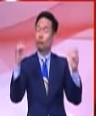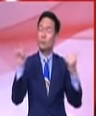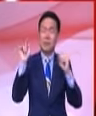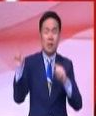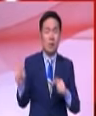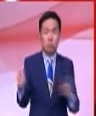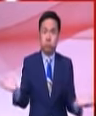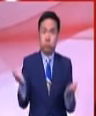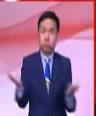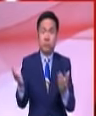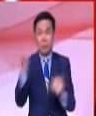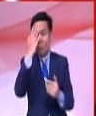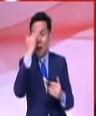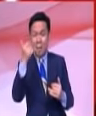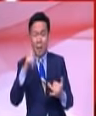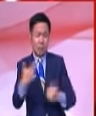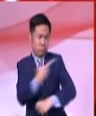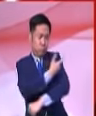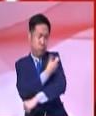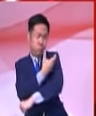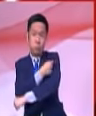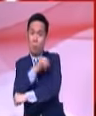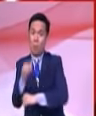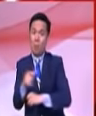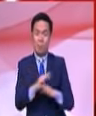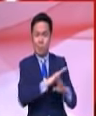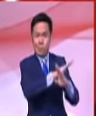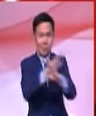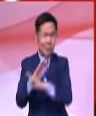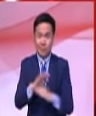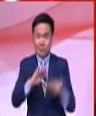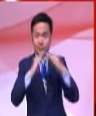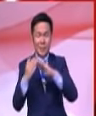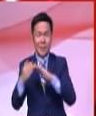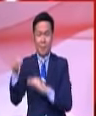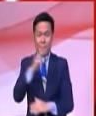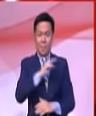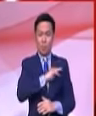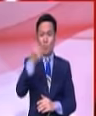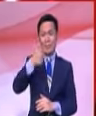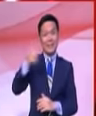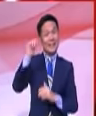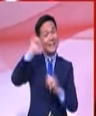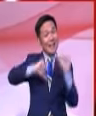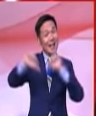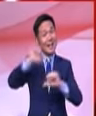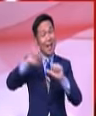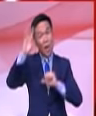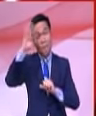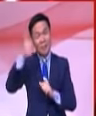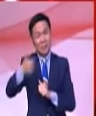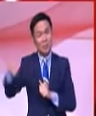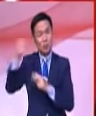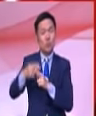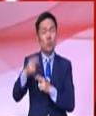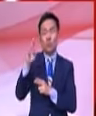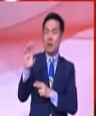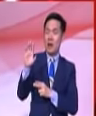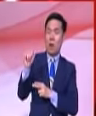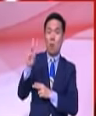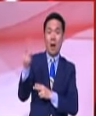dilaksanakan bagi mewujudkan imuniti kelompok. Pembantu Menteri Sains, Teknologi dan Inovasi, Datuk Seri Dr. Drudih Awah berkata,